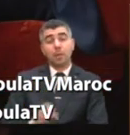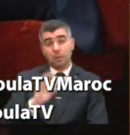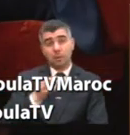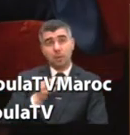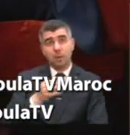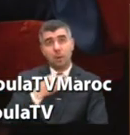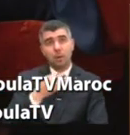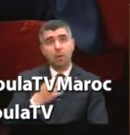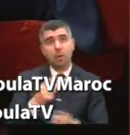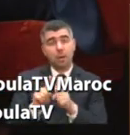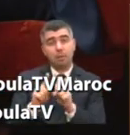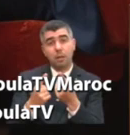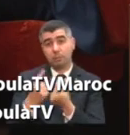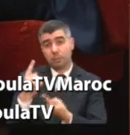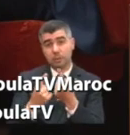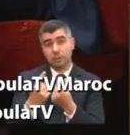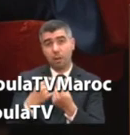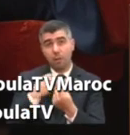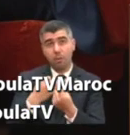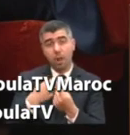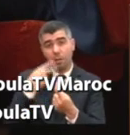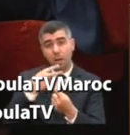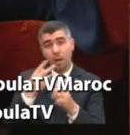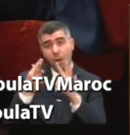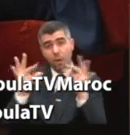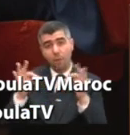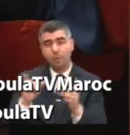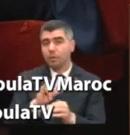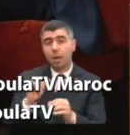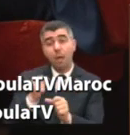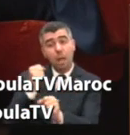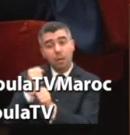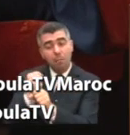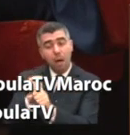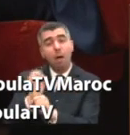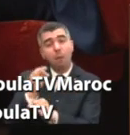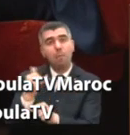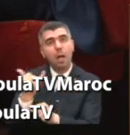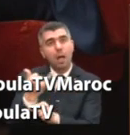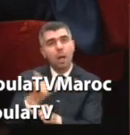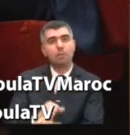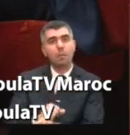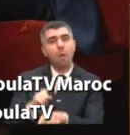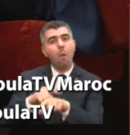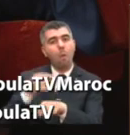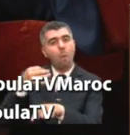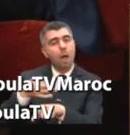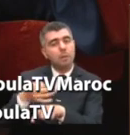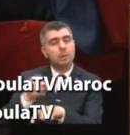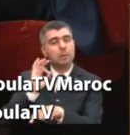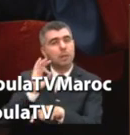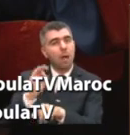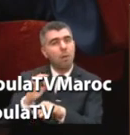مجال الارتجالية بل هو مجال العمل المؤسس على دراسة، لذلك نأخذ الوقت الكافي حتى